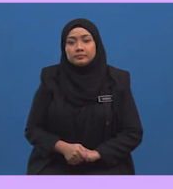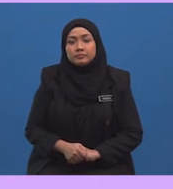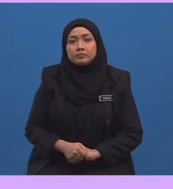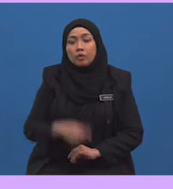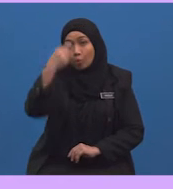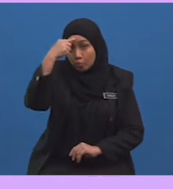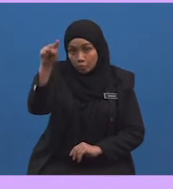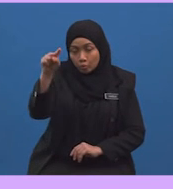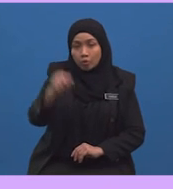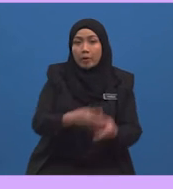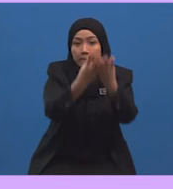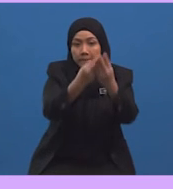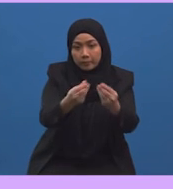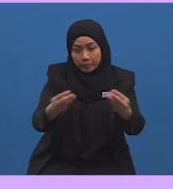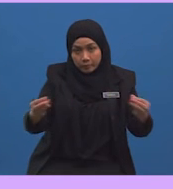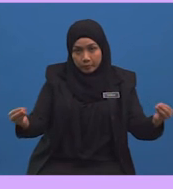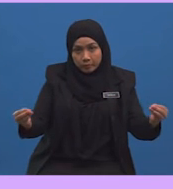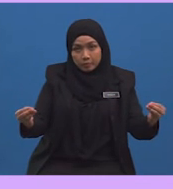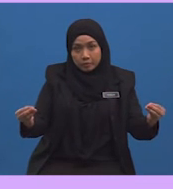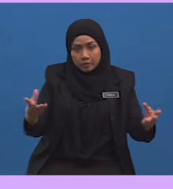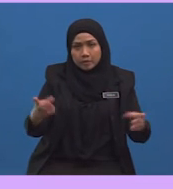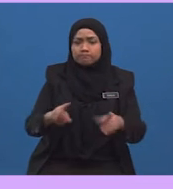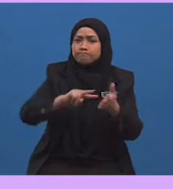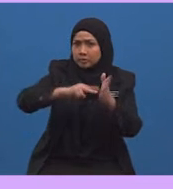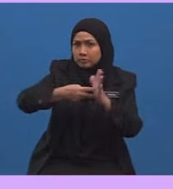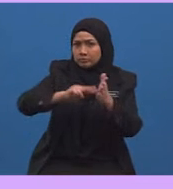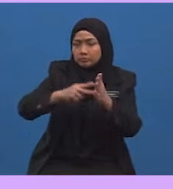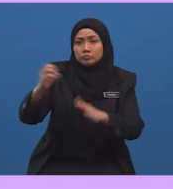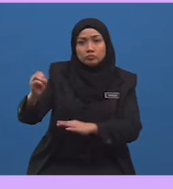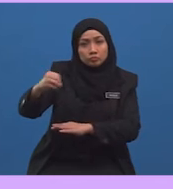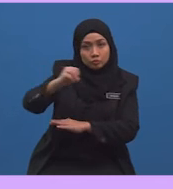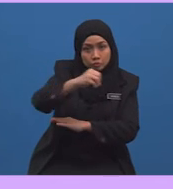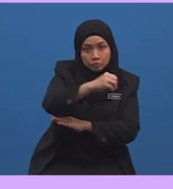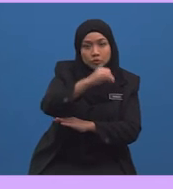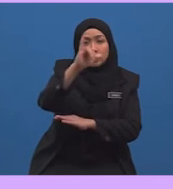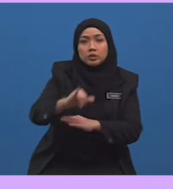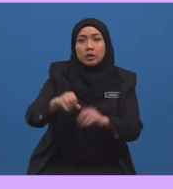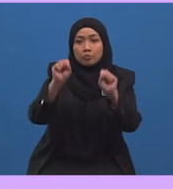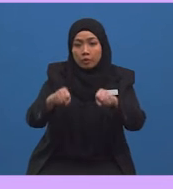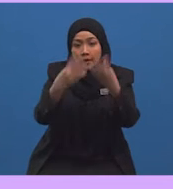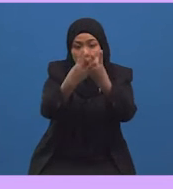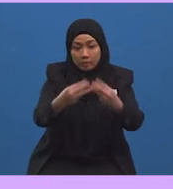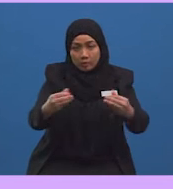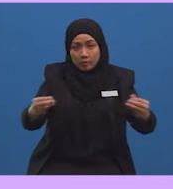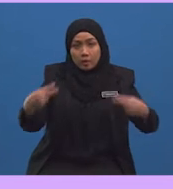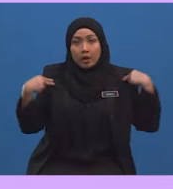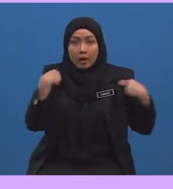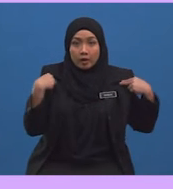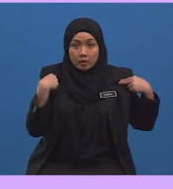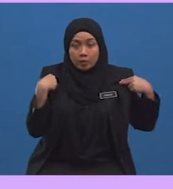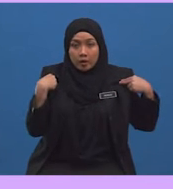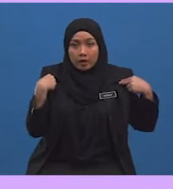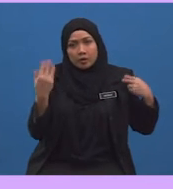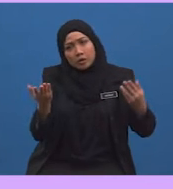Untuk pengurai, pengurai ialah organisma yang menguraikan haiwan dan tumbuhan mati kepada bahan yang